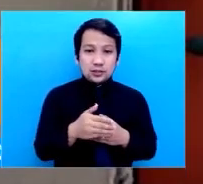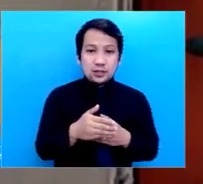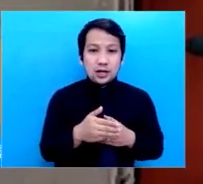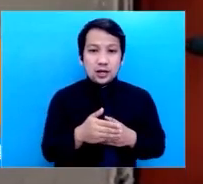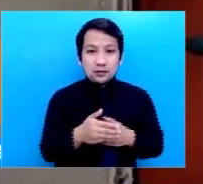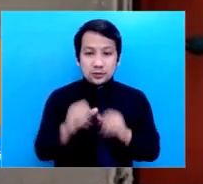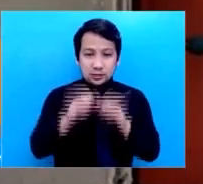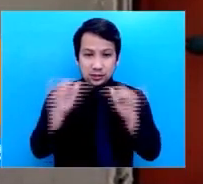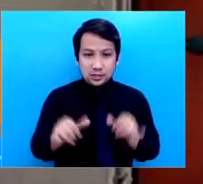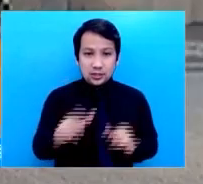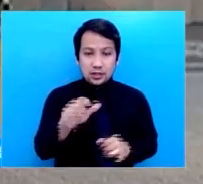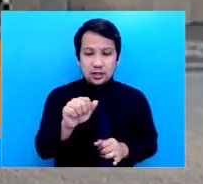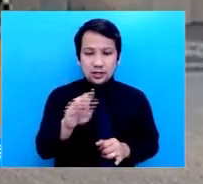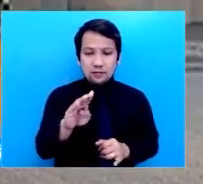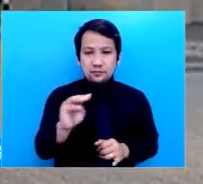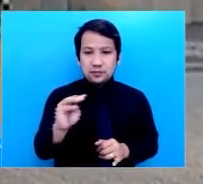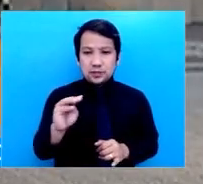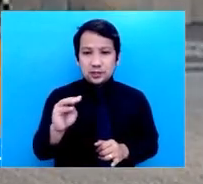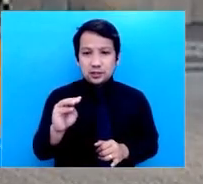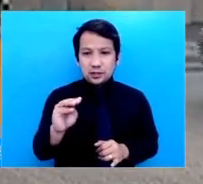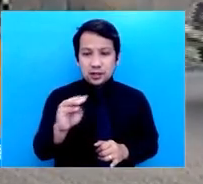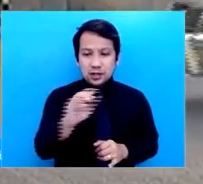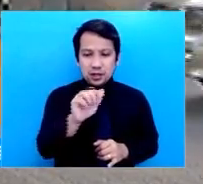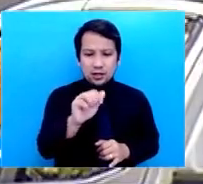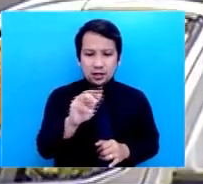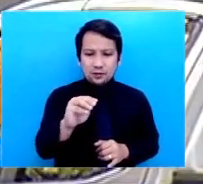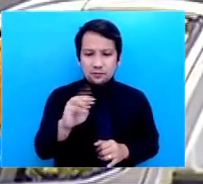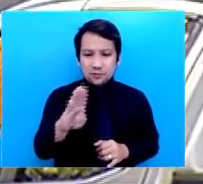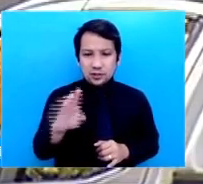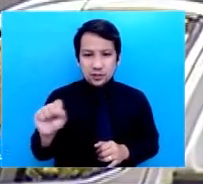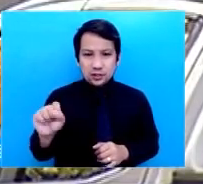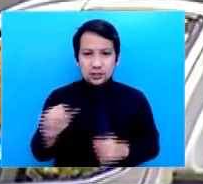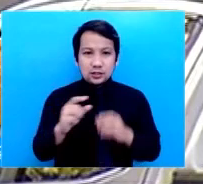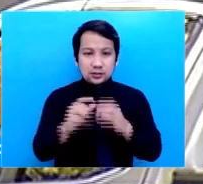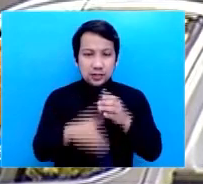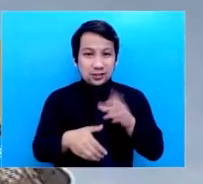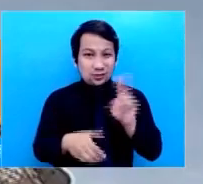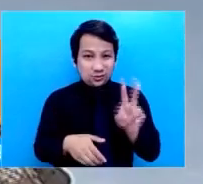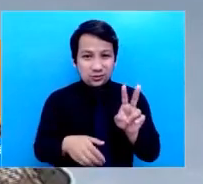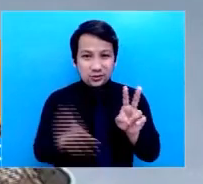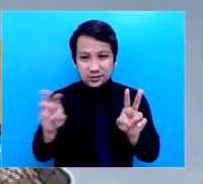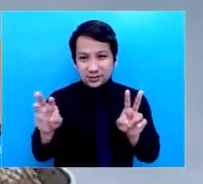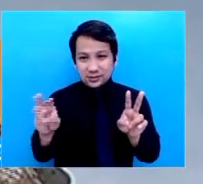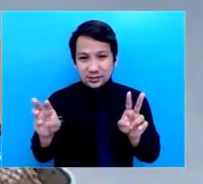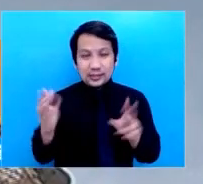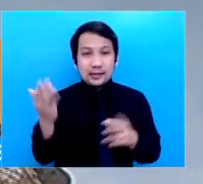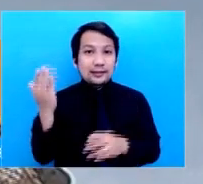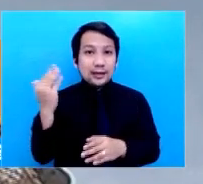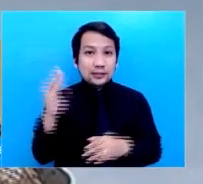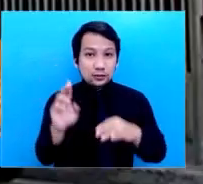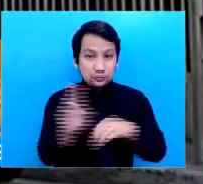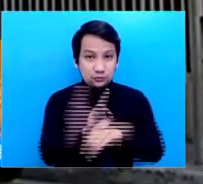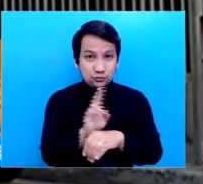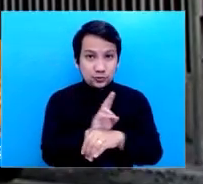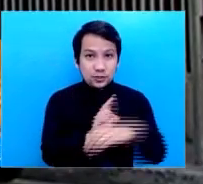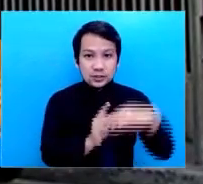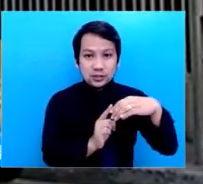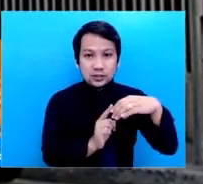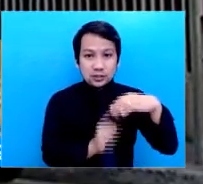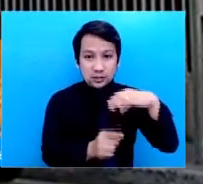System o AMBS na gamitin ang Channel 2 at 16 frequencies na dating gamit ng